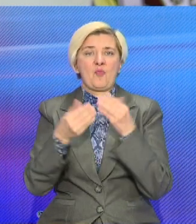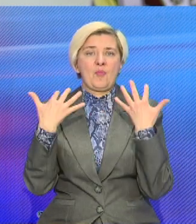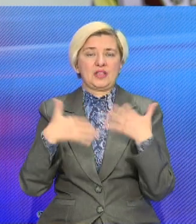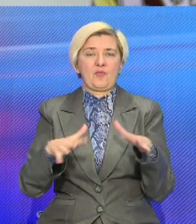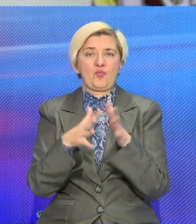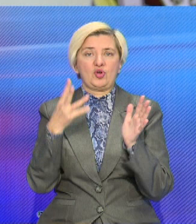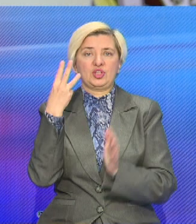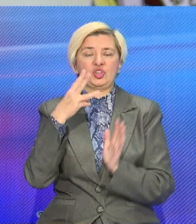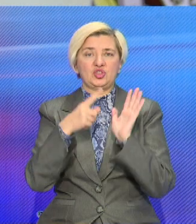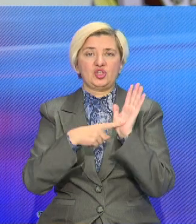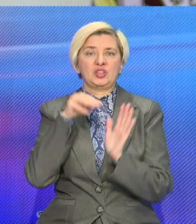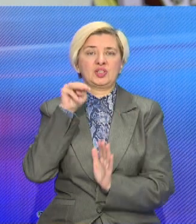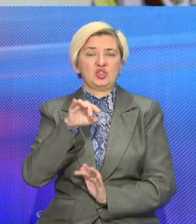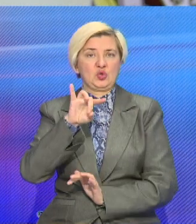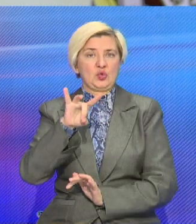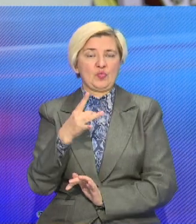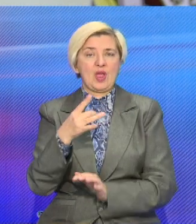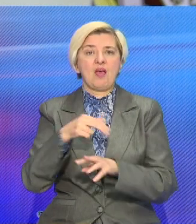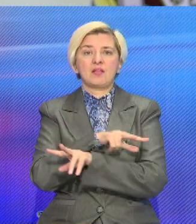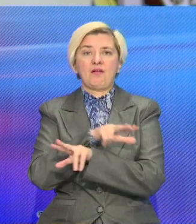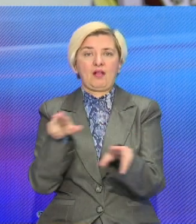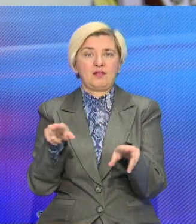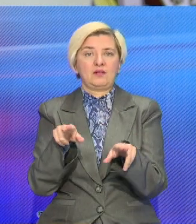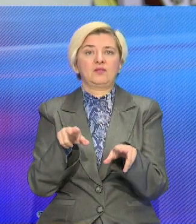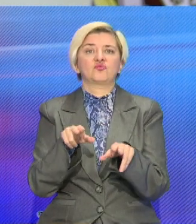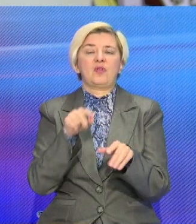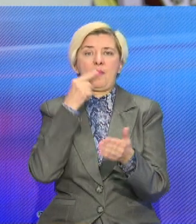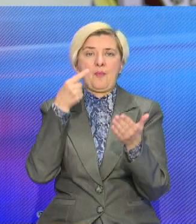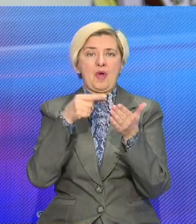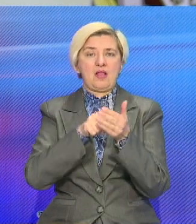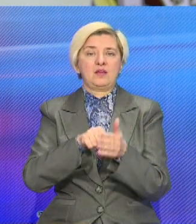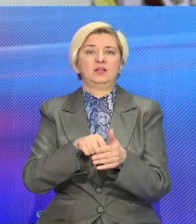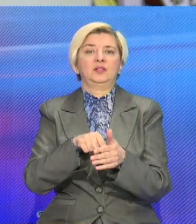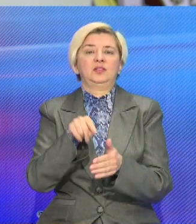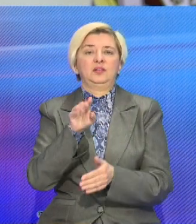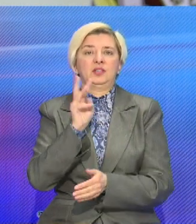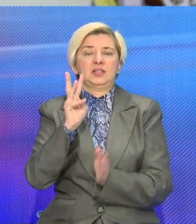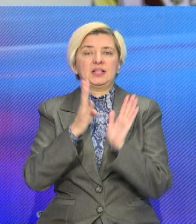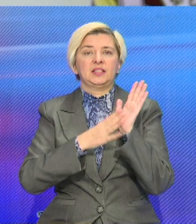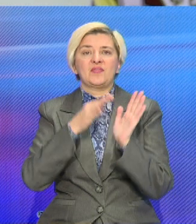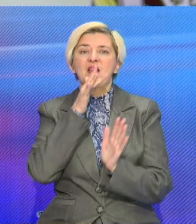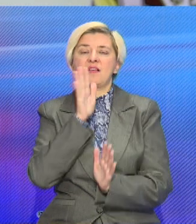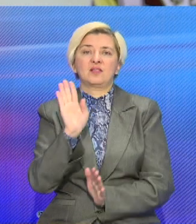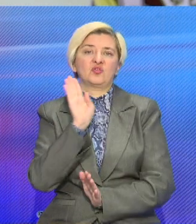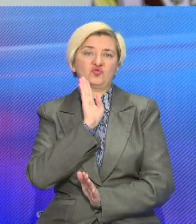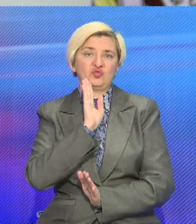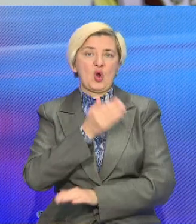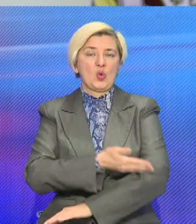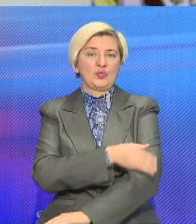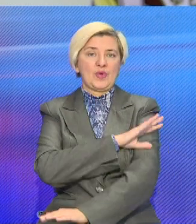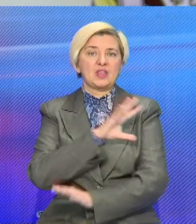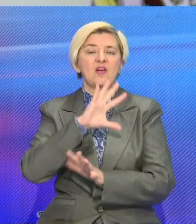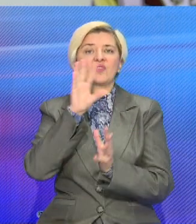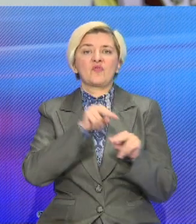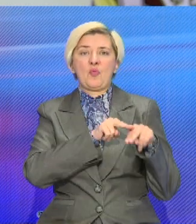36 тысяч рублей. На аналогичные уловки мошенников попала 39-летняя жительница Ашмян. Всего доверчивая потерпевшая перевела